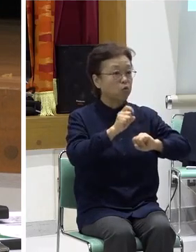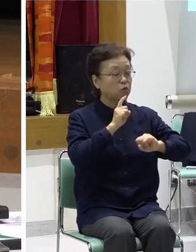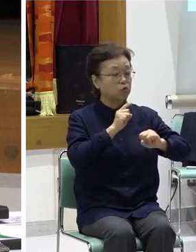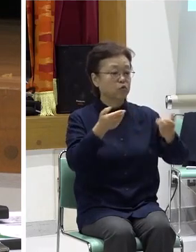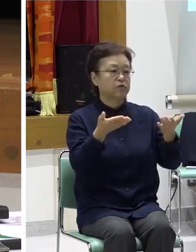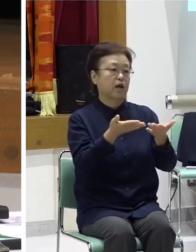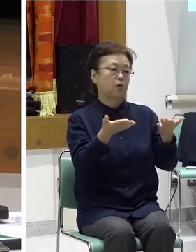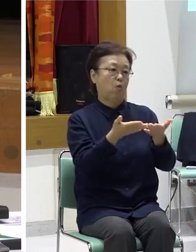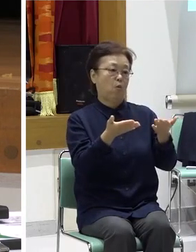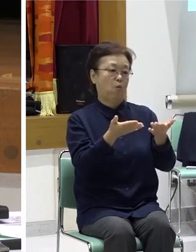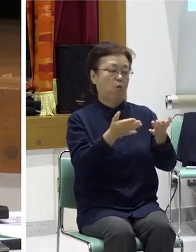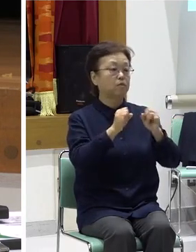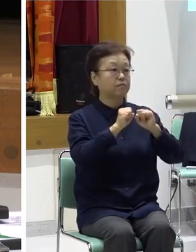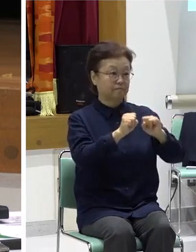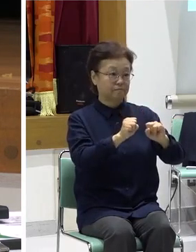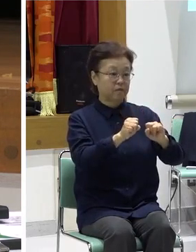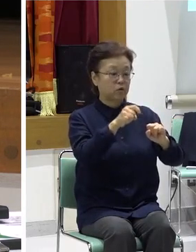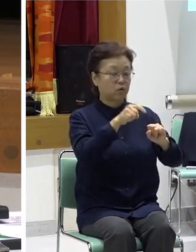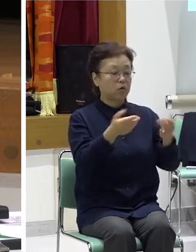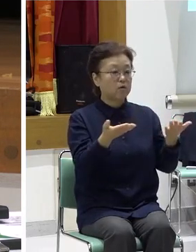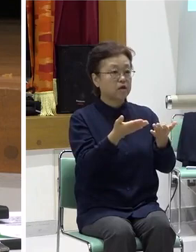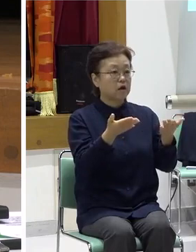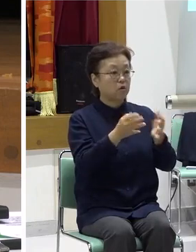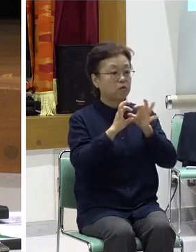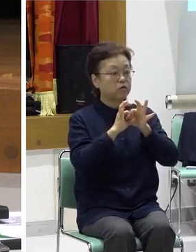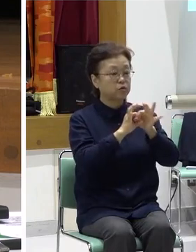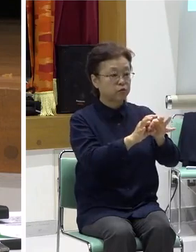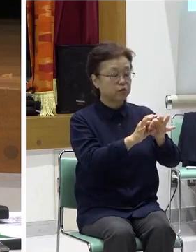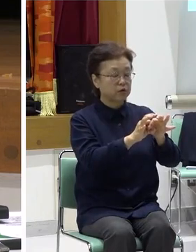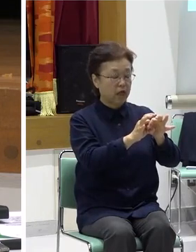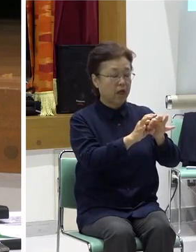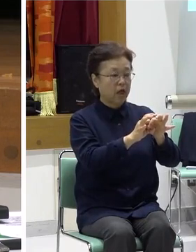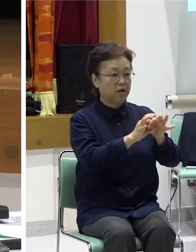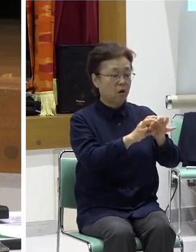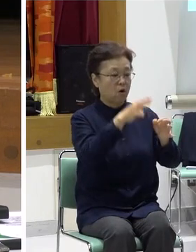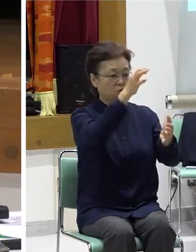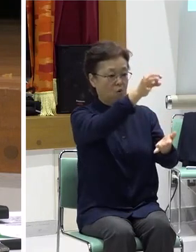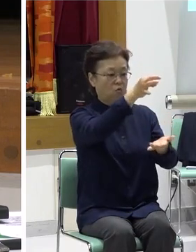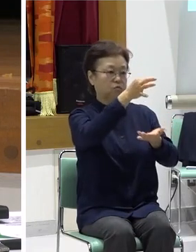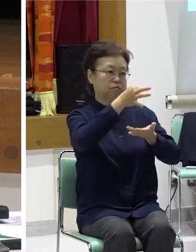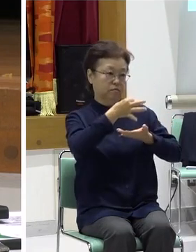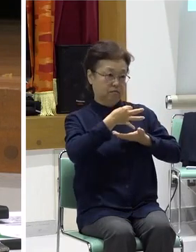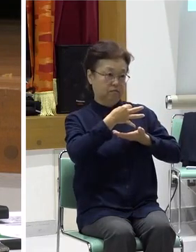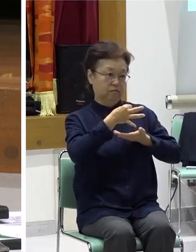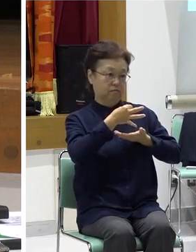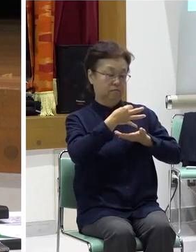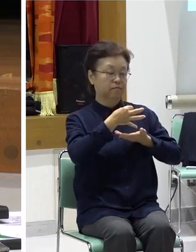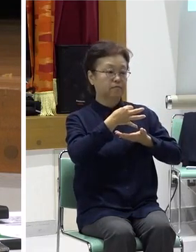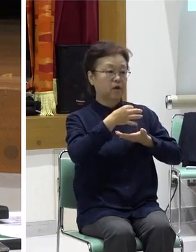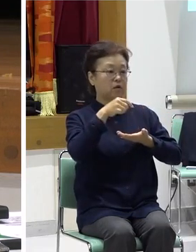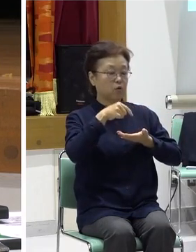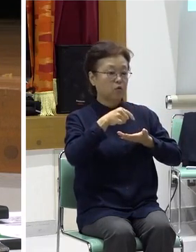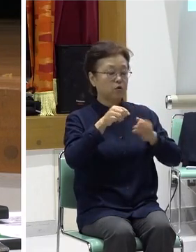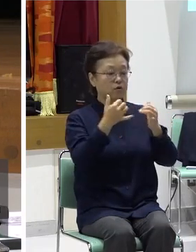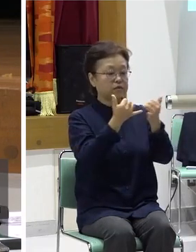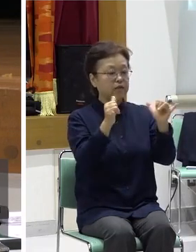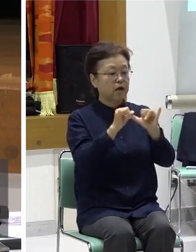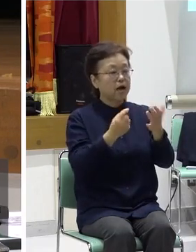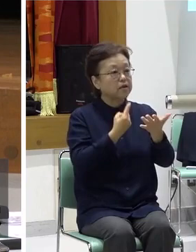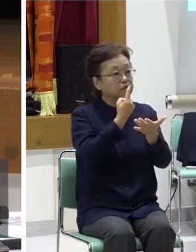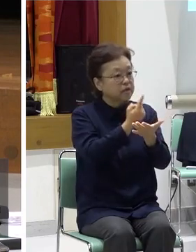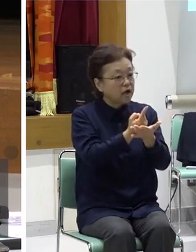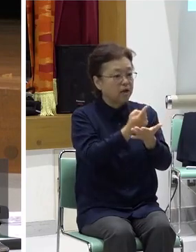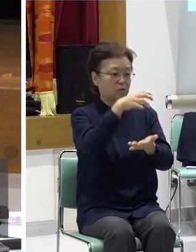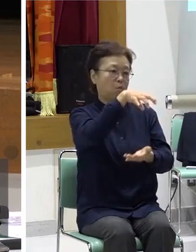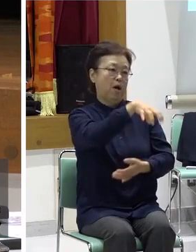しておりまして、そこで作業を通して工賃というところで、報酬を得るという社会参加の場